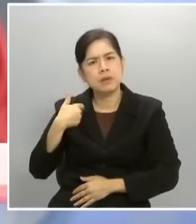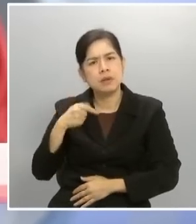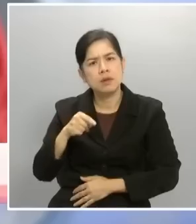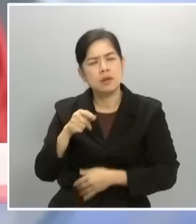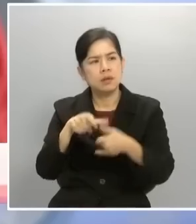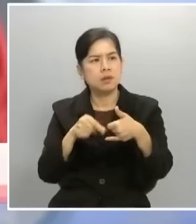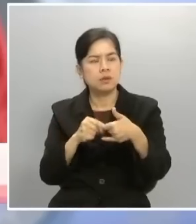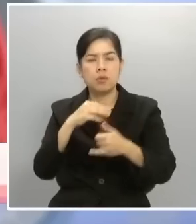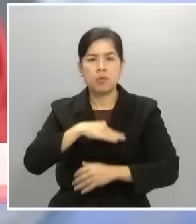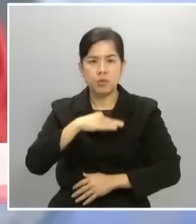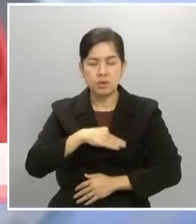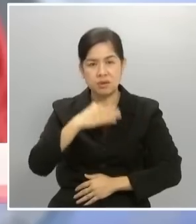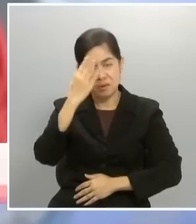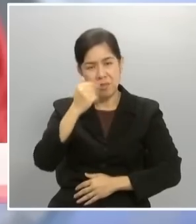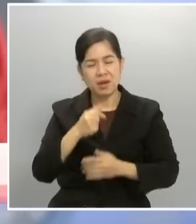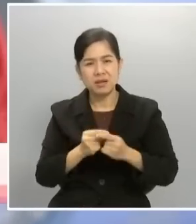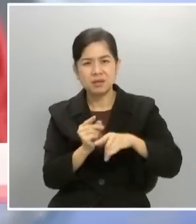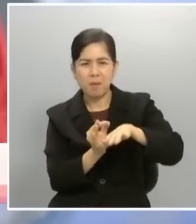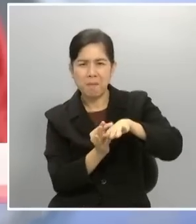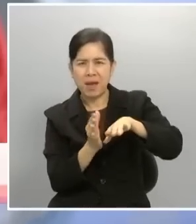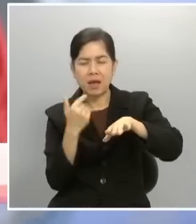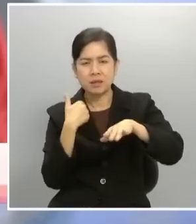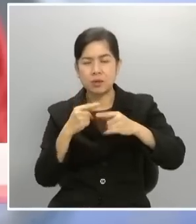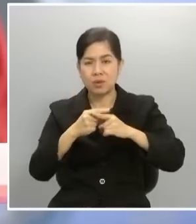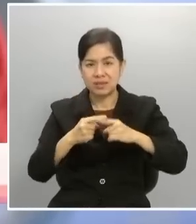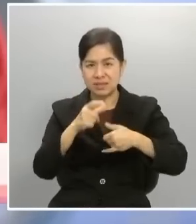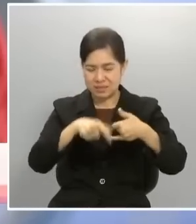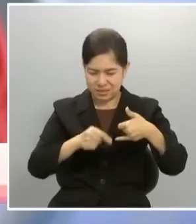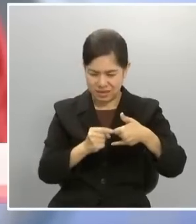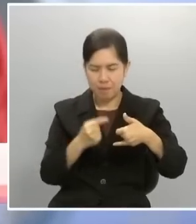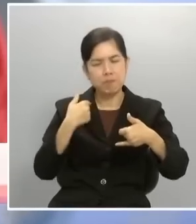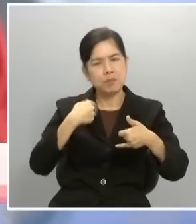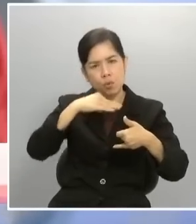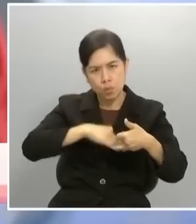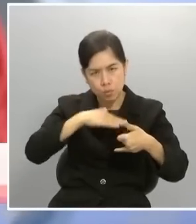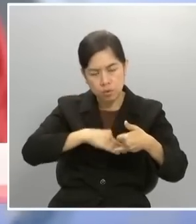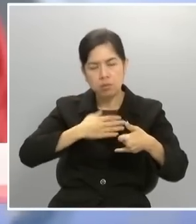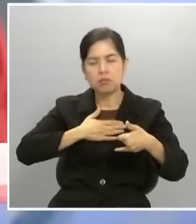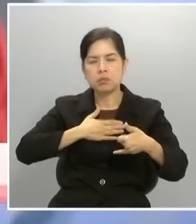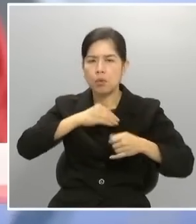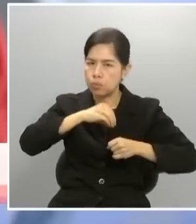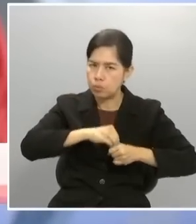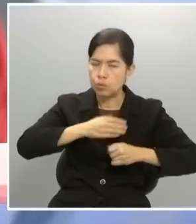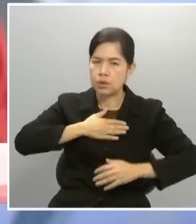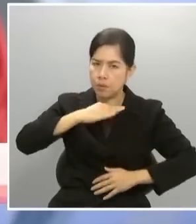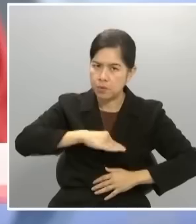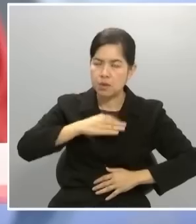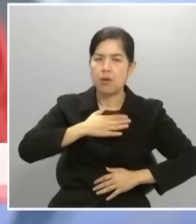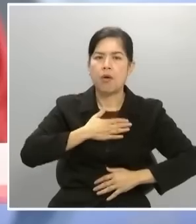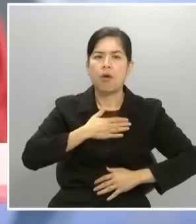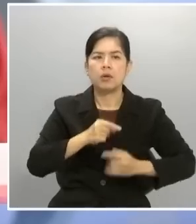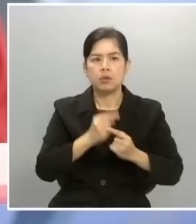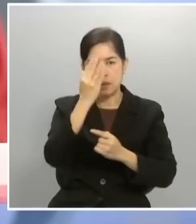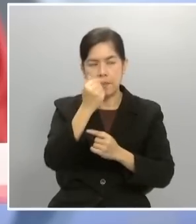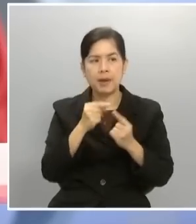ใช่เป็นบาดแผลแค่ภายนอกแต่มันเป็นบาดแผลภายในใจและความรู้สึกของเธอทุกครั้งที่เธอต้องล้างหน้า